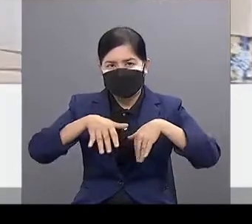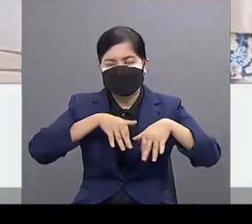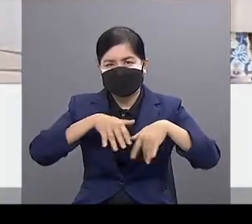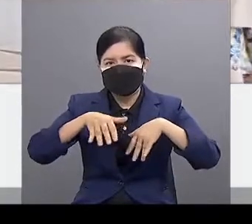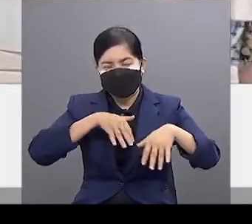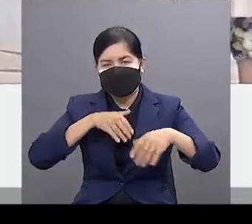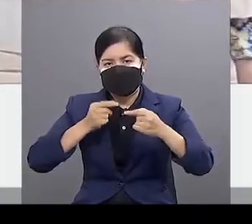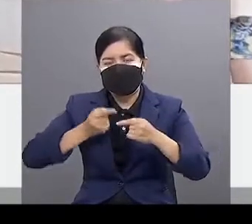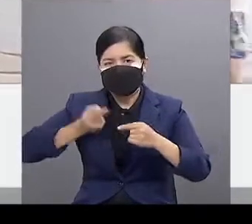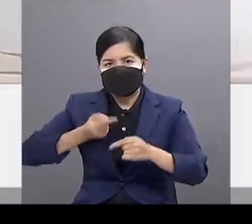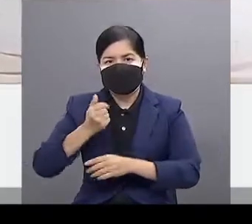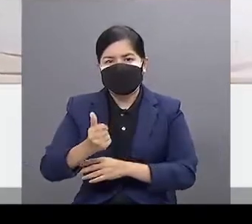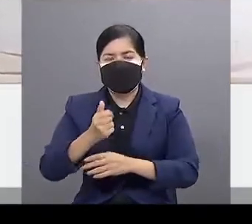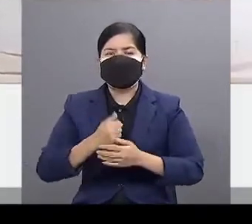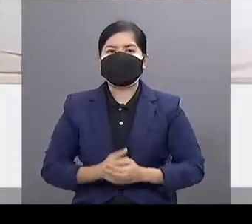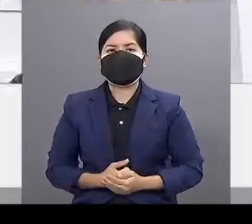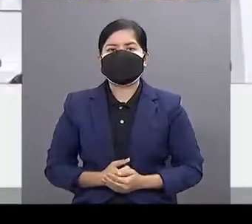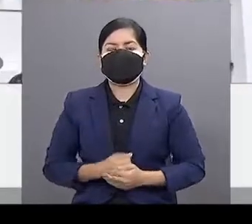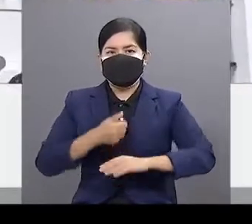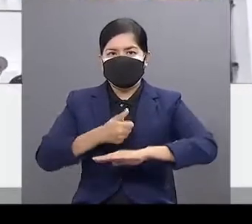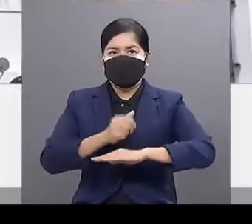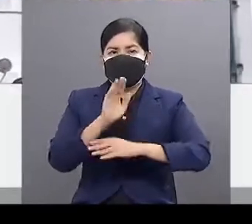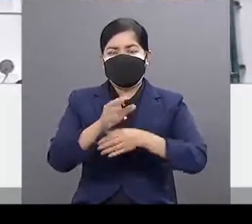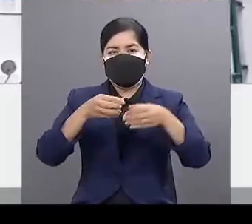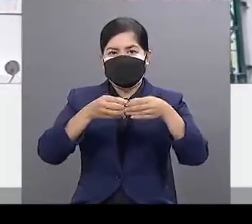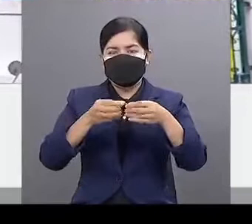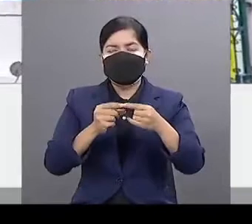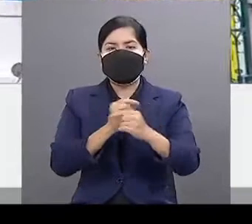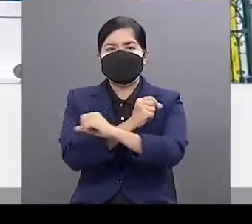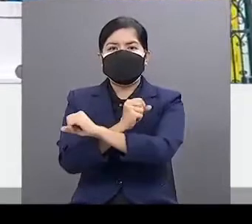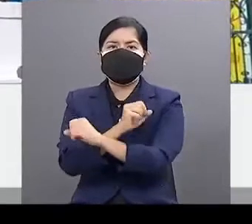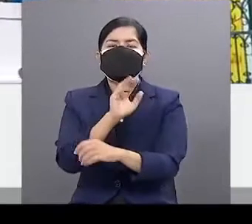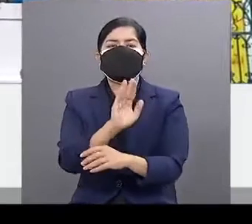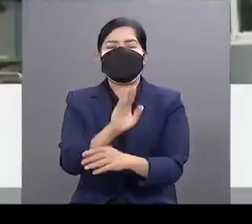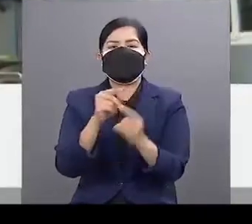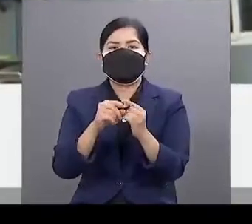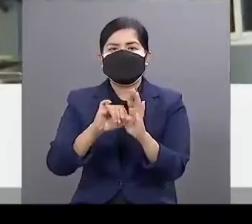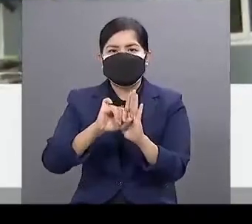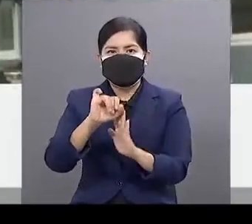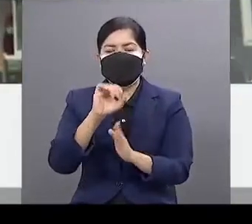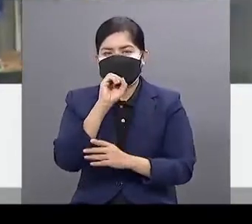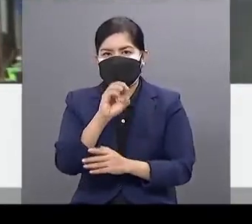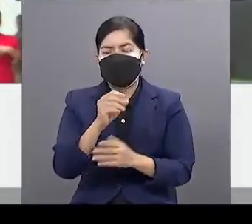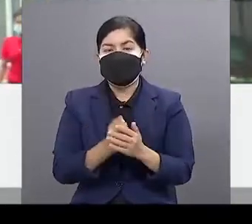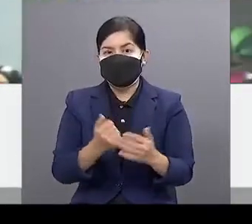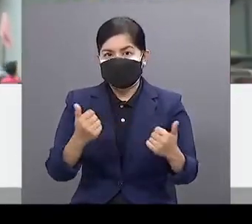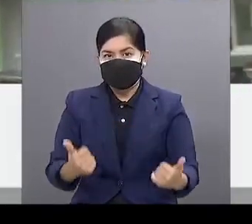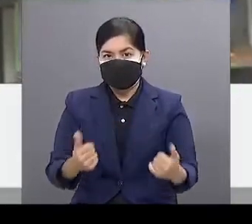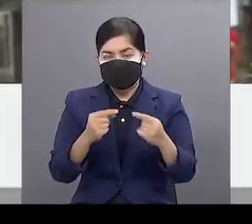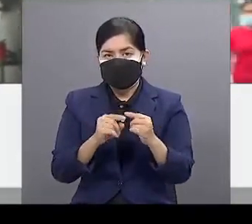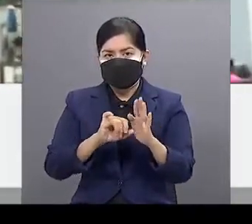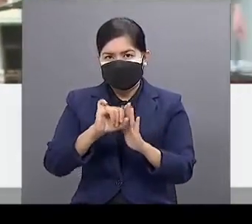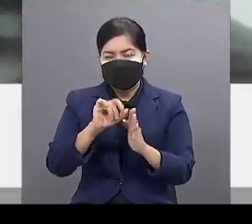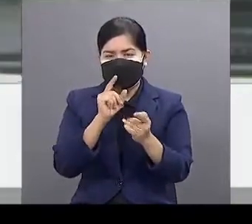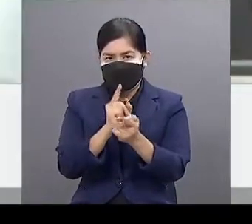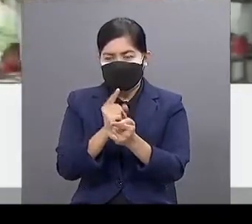1นายทรงยศขวัญชัยหัวหน้ากลุ่มงานควบคุมโรคติดต่อสำนักงานสาธารณสุขจังหวัดเชียงใหม่ระบุว่าปัจจุบันจังหวัดเชียงใหม่พบการระบาดเป็นกลุ่ม